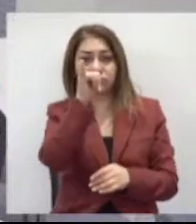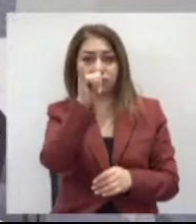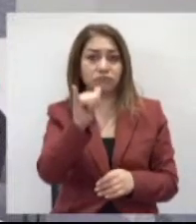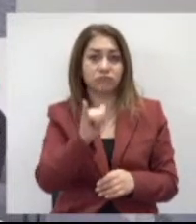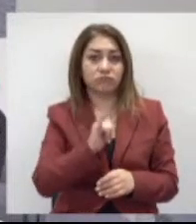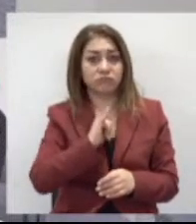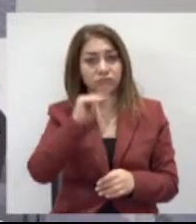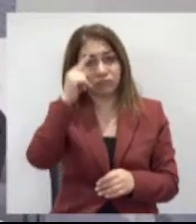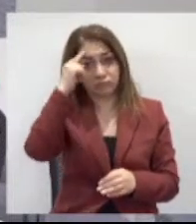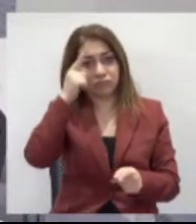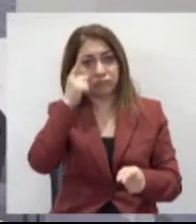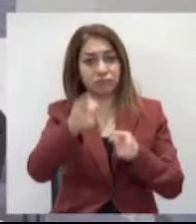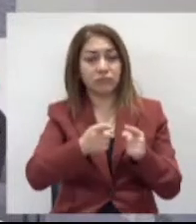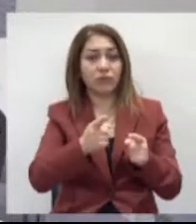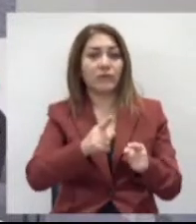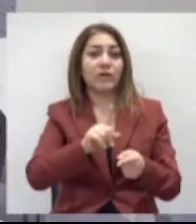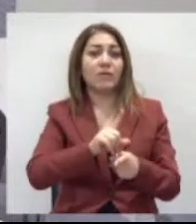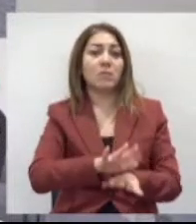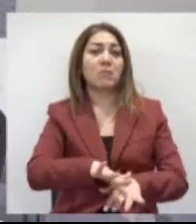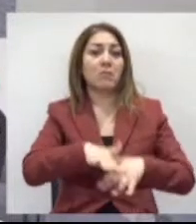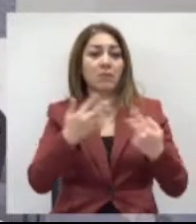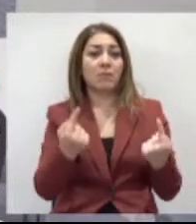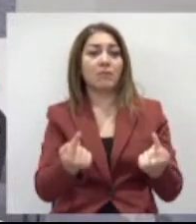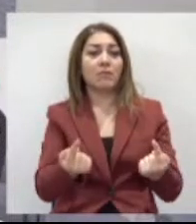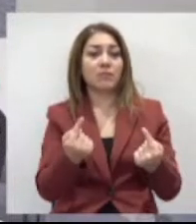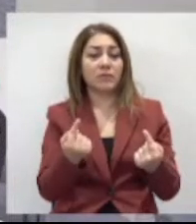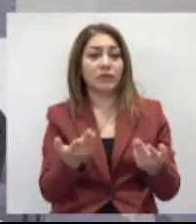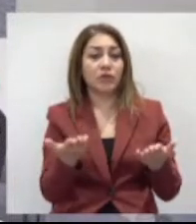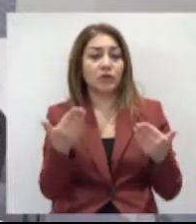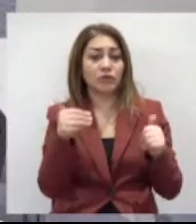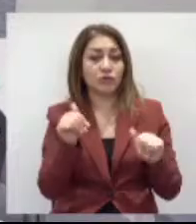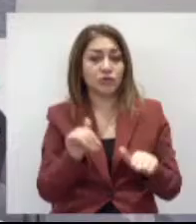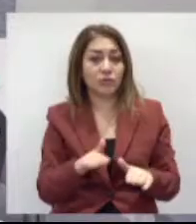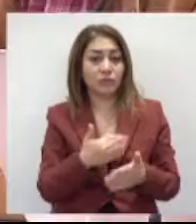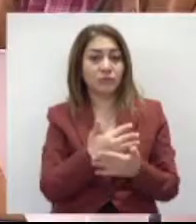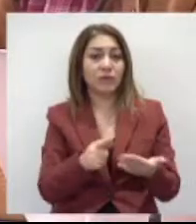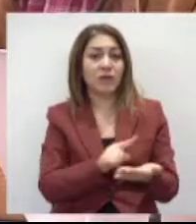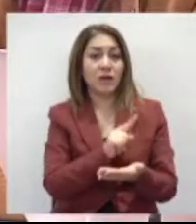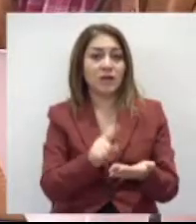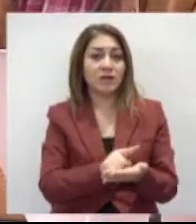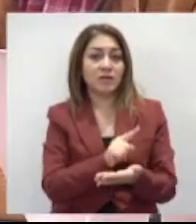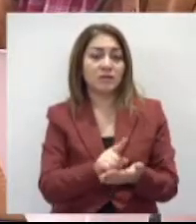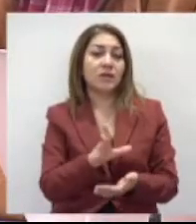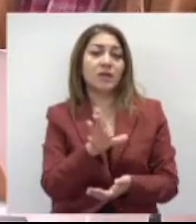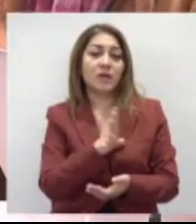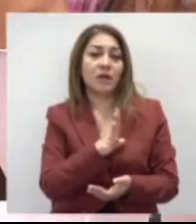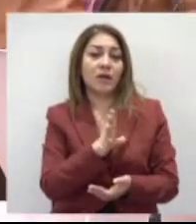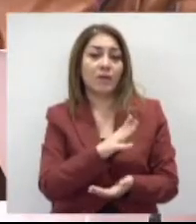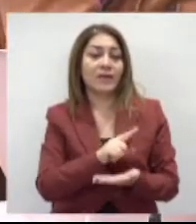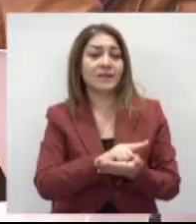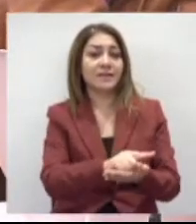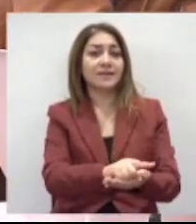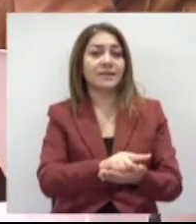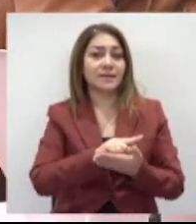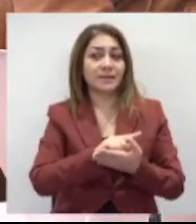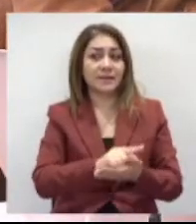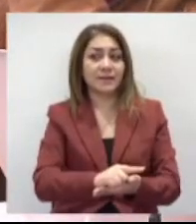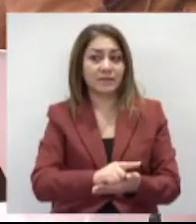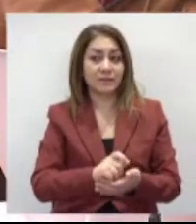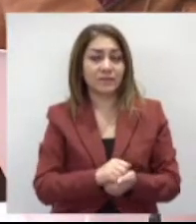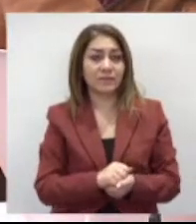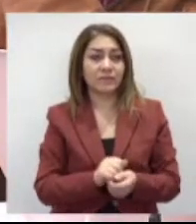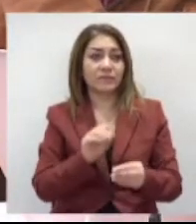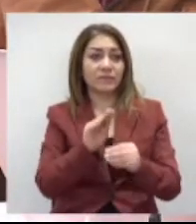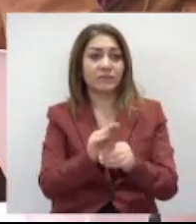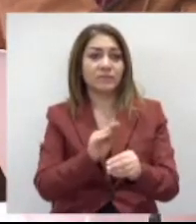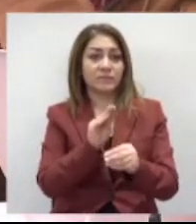կարողացեմ խոշորացնել և նաև սահմանել, որ այլ հարցեր ևս կարող են քննարկվել հնդացս և